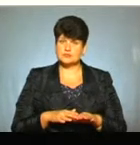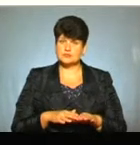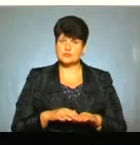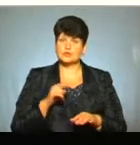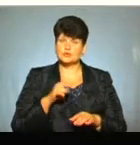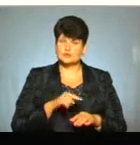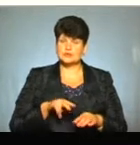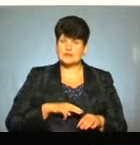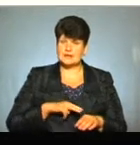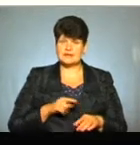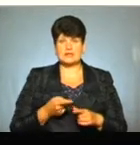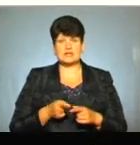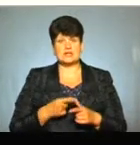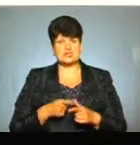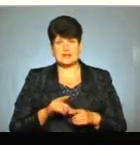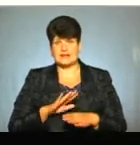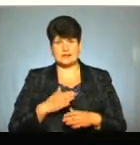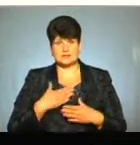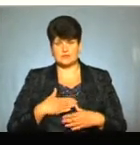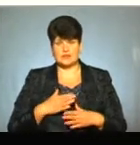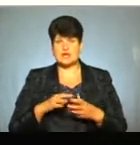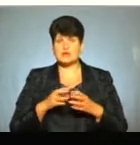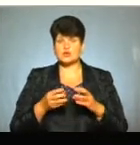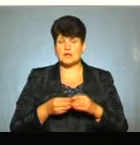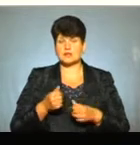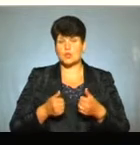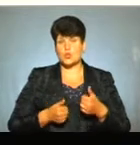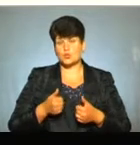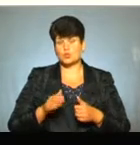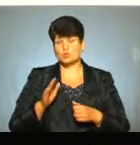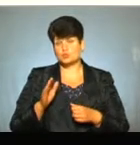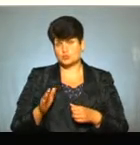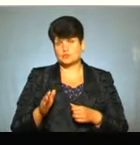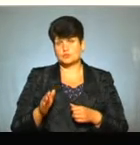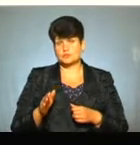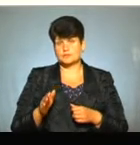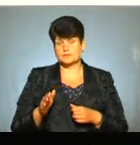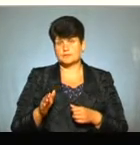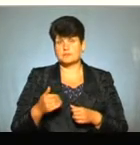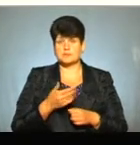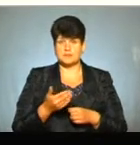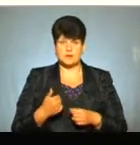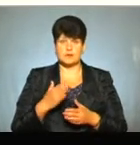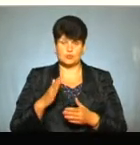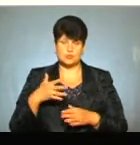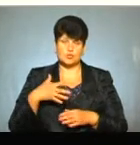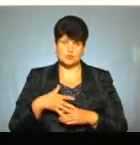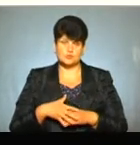саме даного директора, чи не задоволені. І вже результати конкурсу ми будемо розуміти,